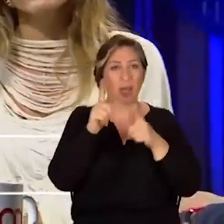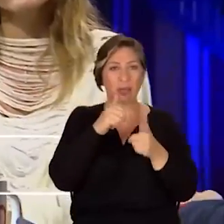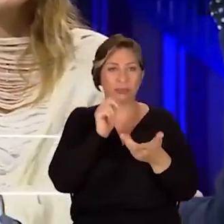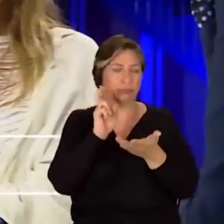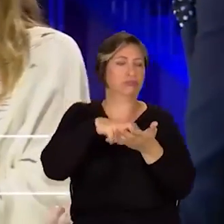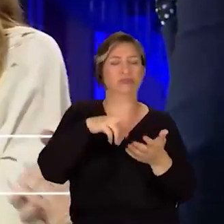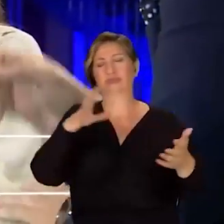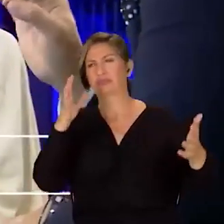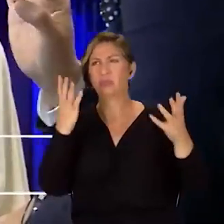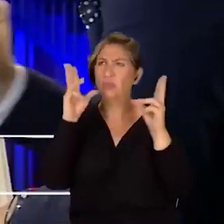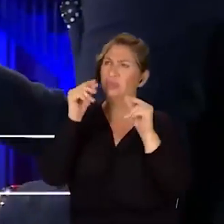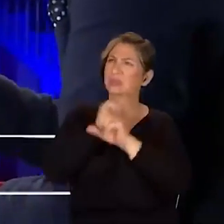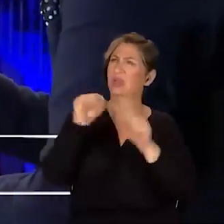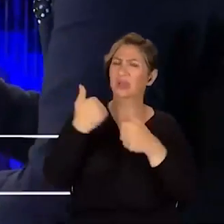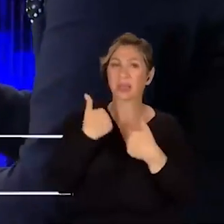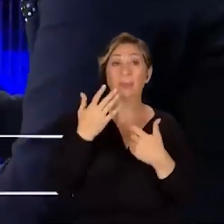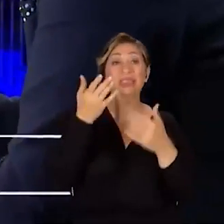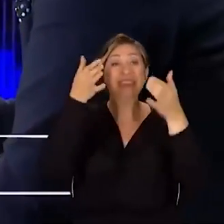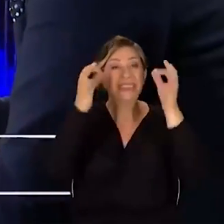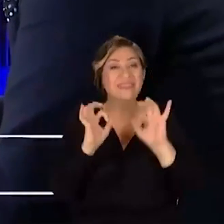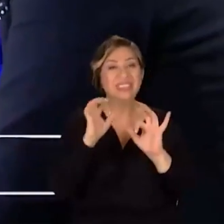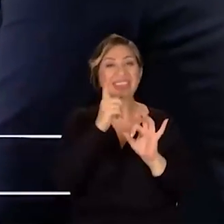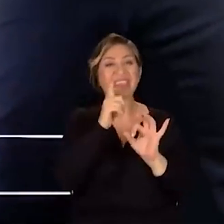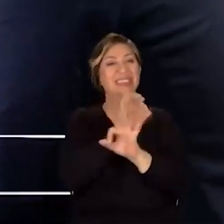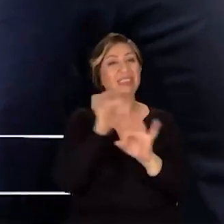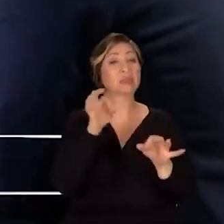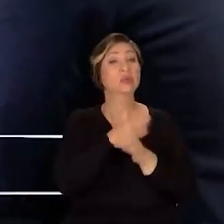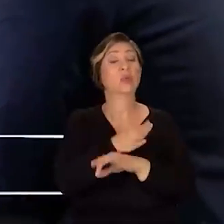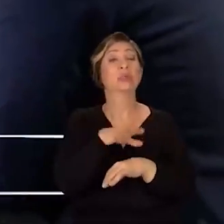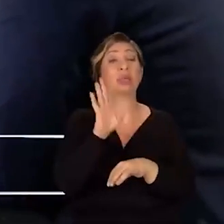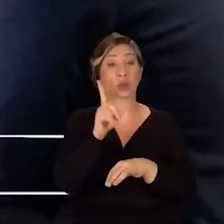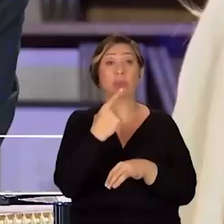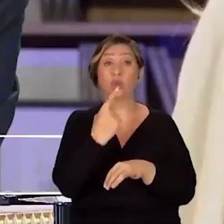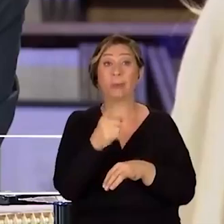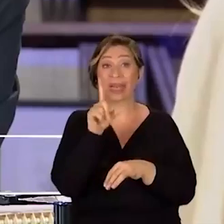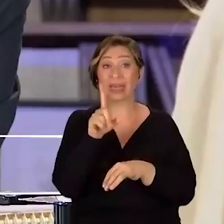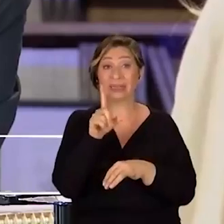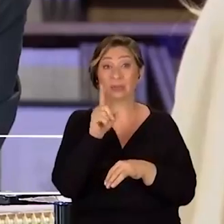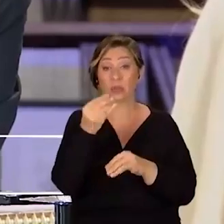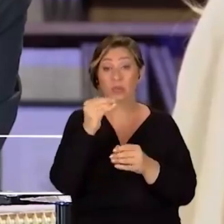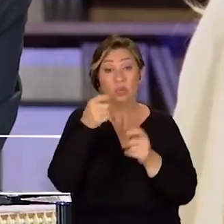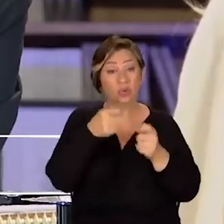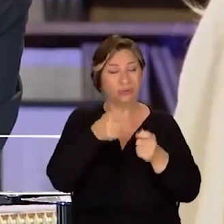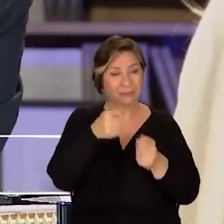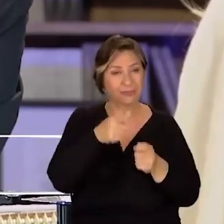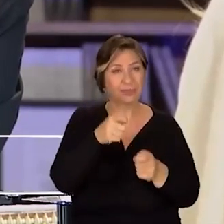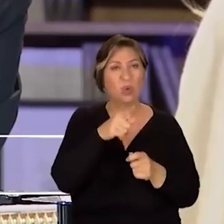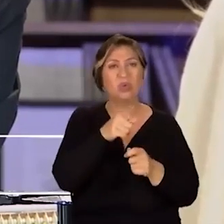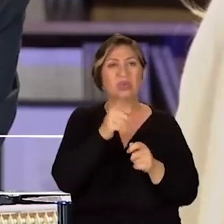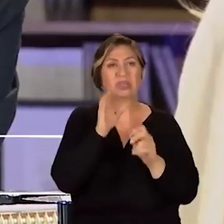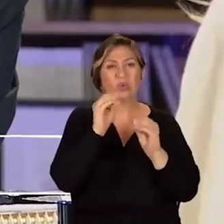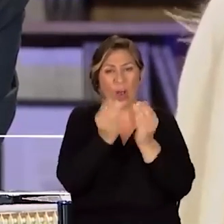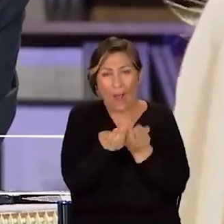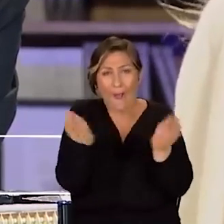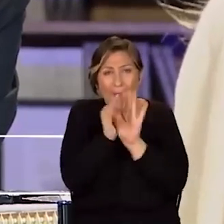bir yerden sonra şey olabilir. Ama sıfır sessizlik de doğru değil. Onu da mutlaka söylemek lazım. Bu çocuk yetiştirilirken hani onu çok böyle